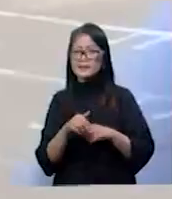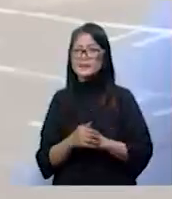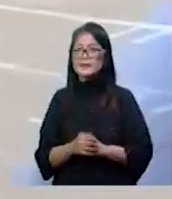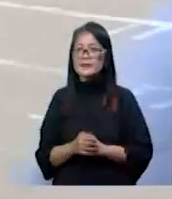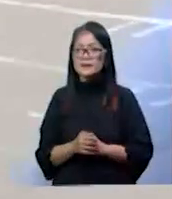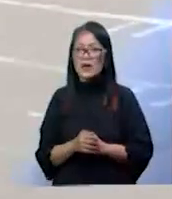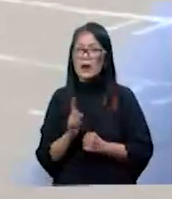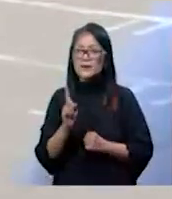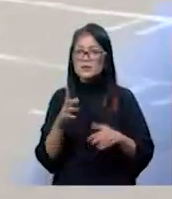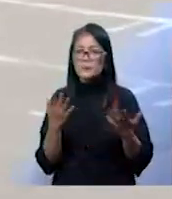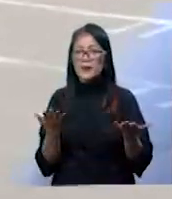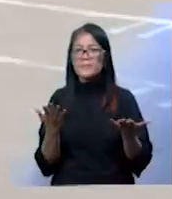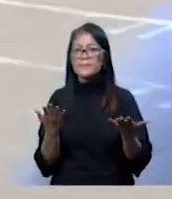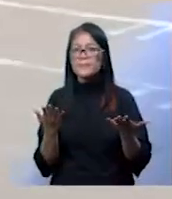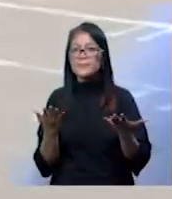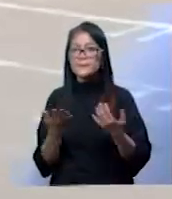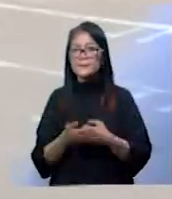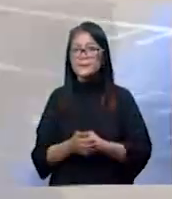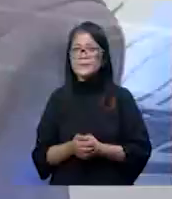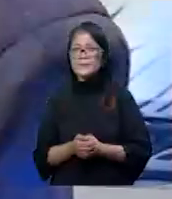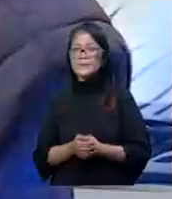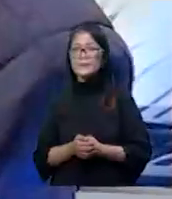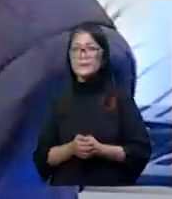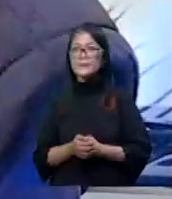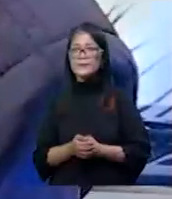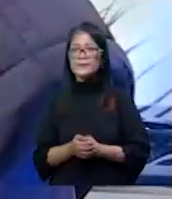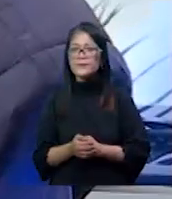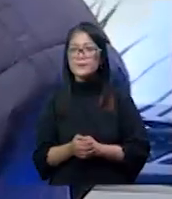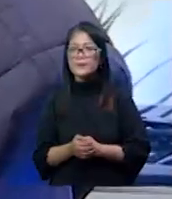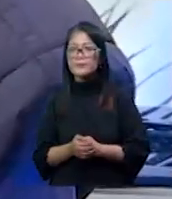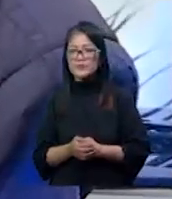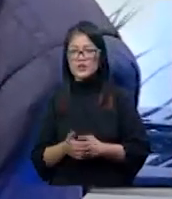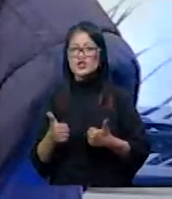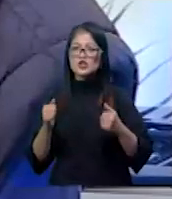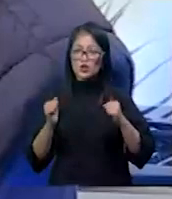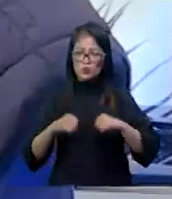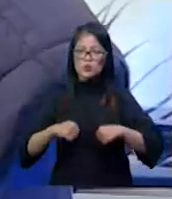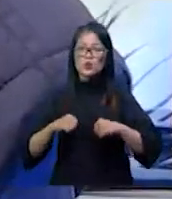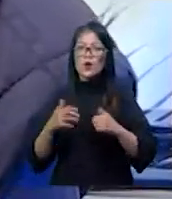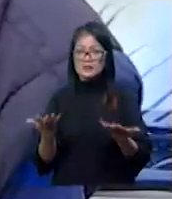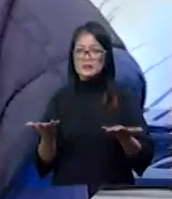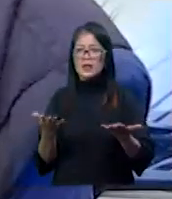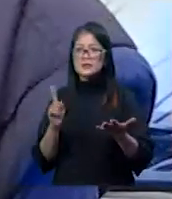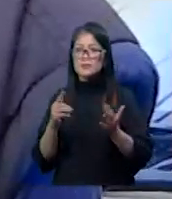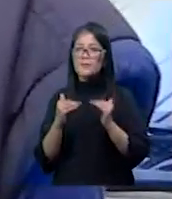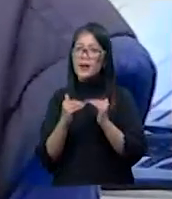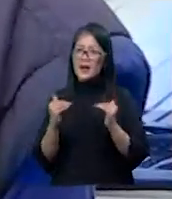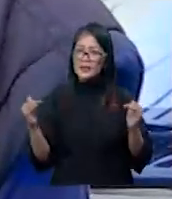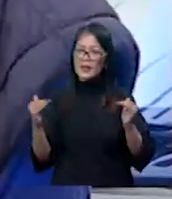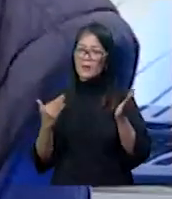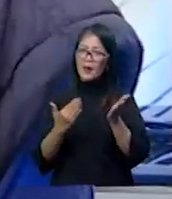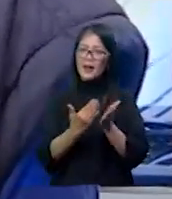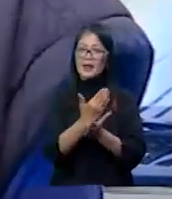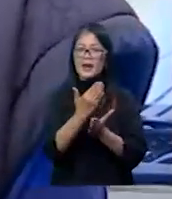namanya manusia error pasti ada. Setuju aja karena lebih ini ya lebih fair ya kalau gitu pelanggaran. Kalau